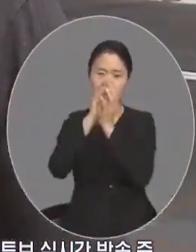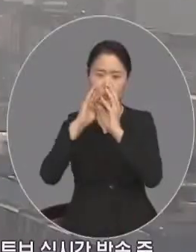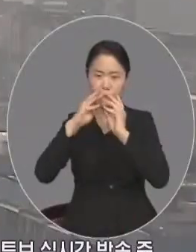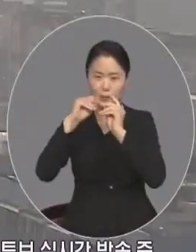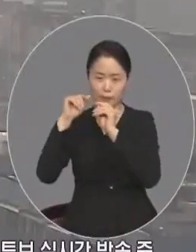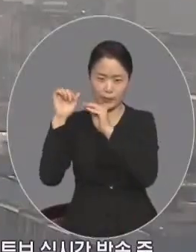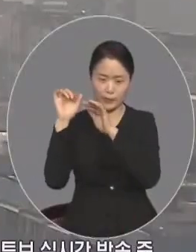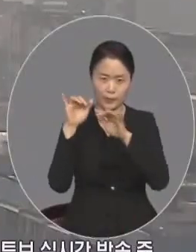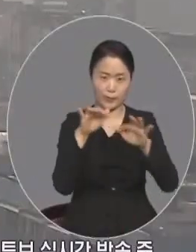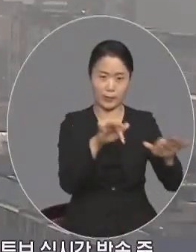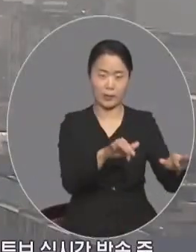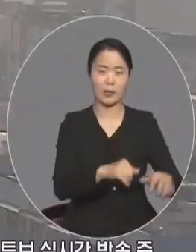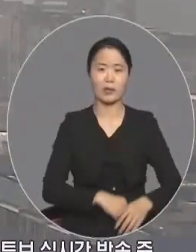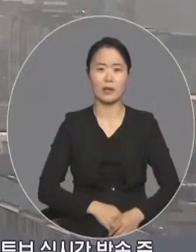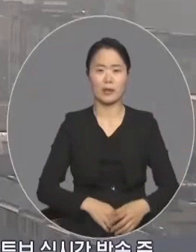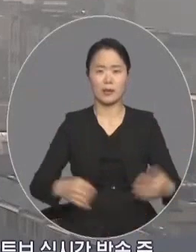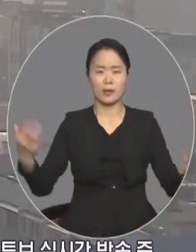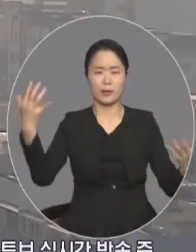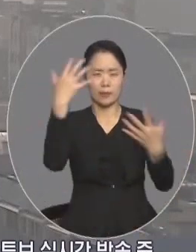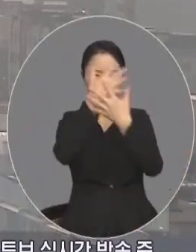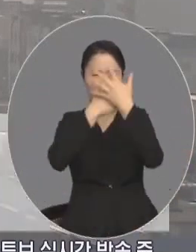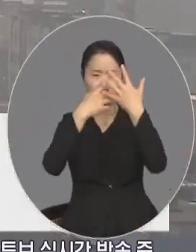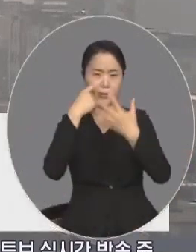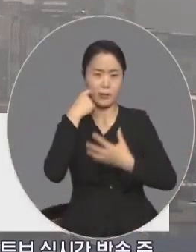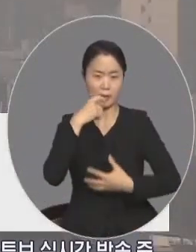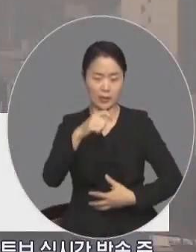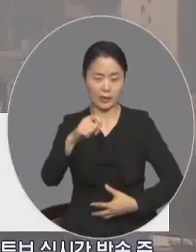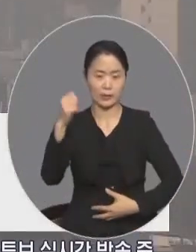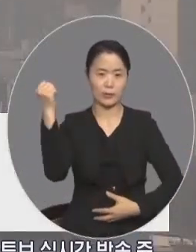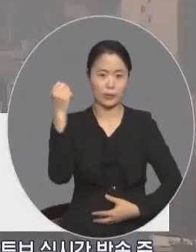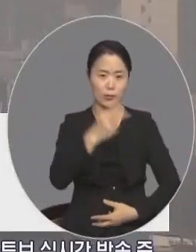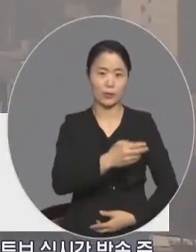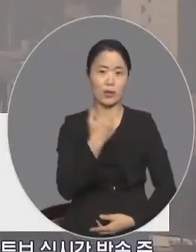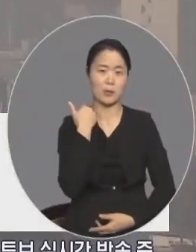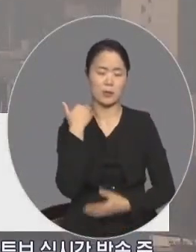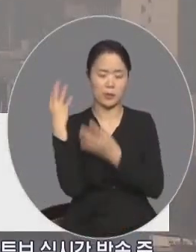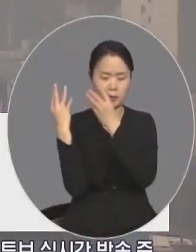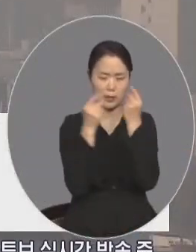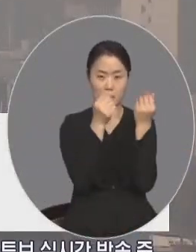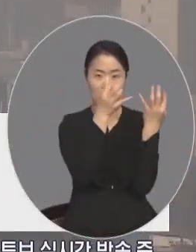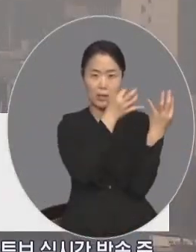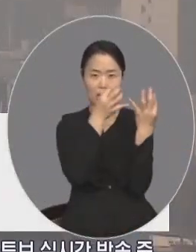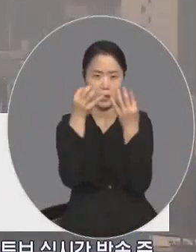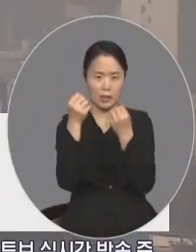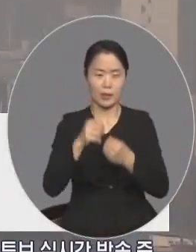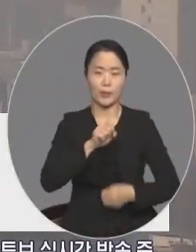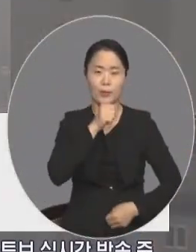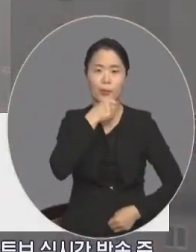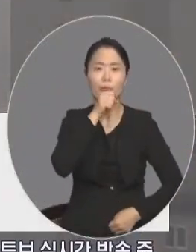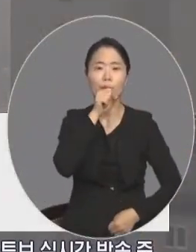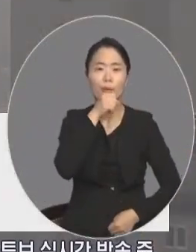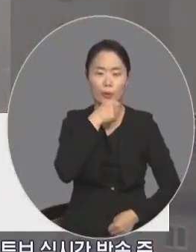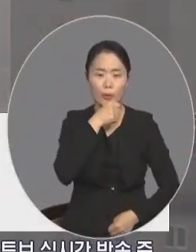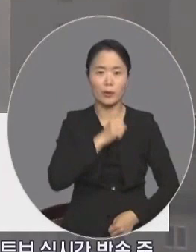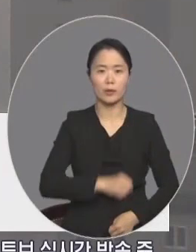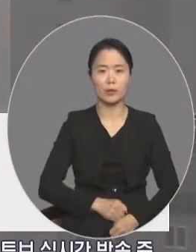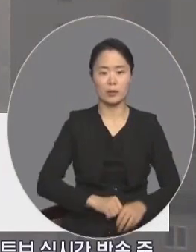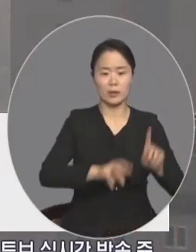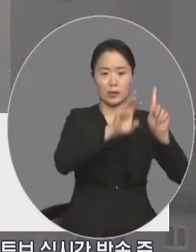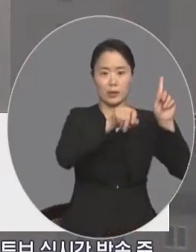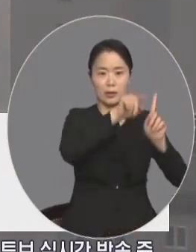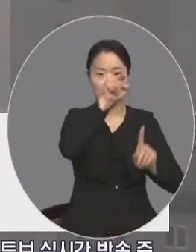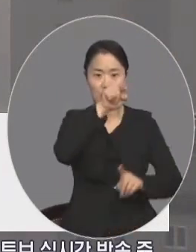들어가니까. 짙은 황사에 더해 미세먼지도 기승을 부렸는데 미세먼지 농도가 한때